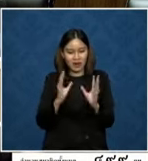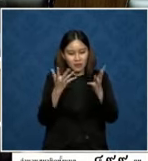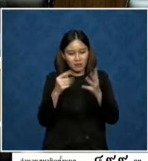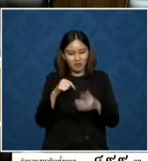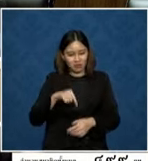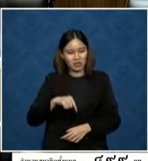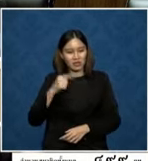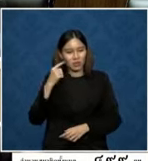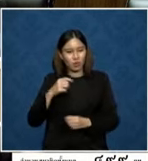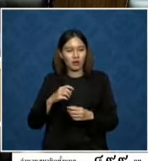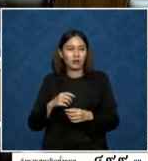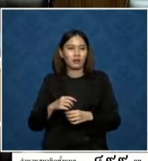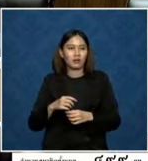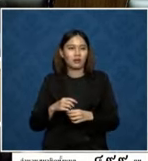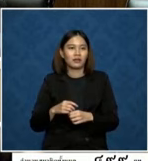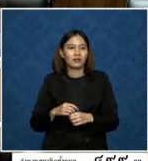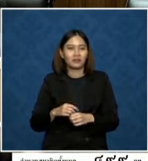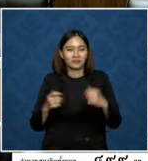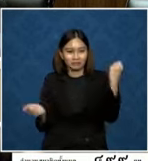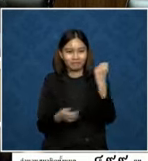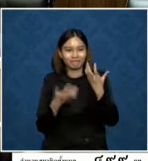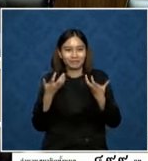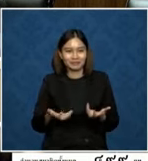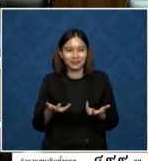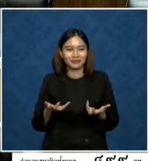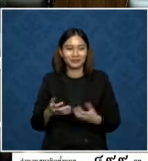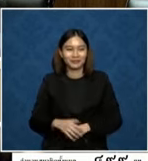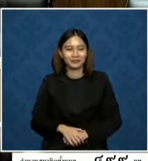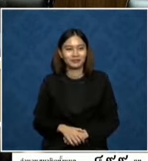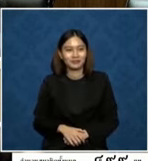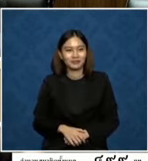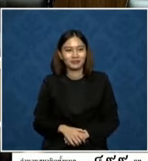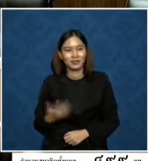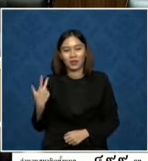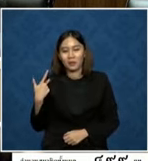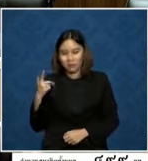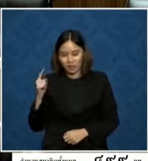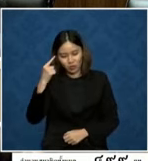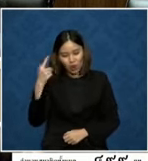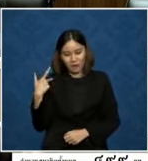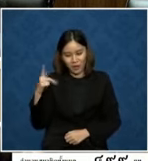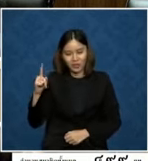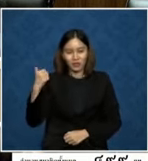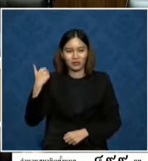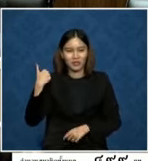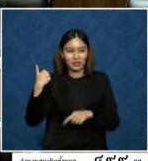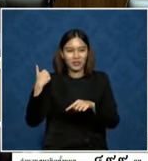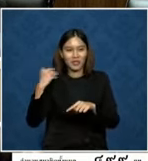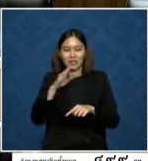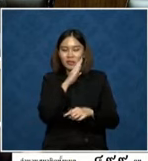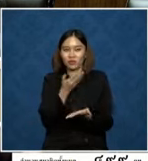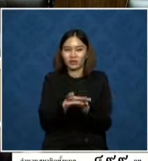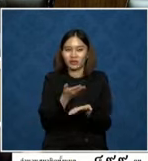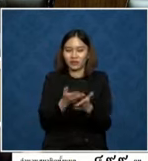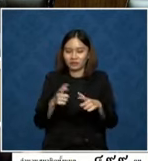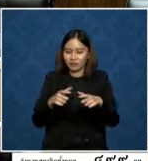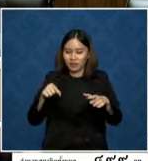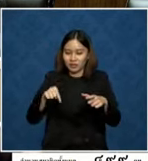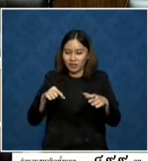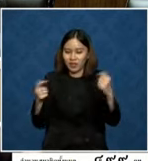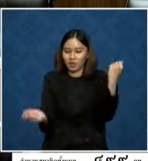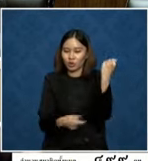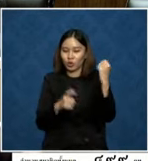ครับแต่ผมเห็นว่าการเป็นประโยชน์มากกว่าถ้าเช็คนั้น ไม่มีโ